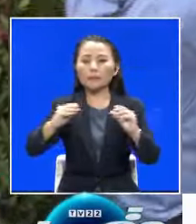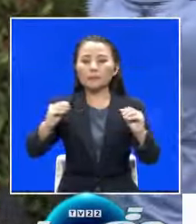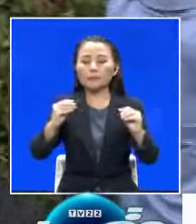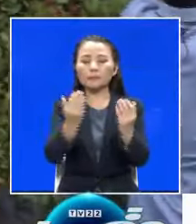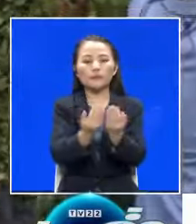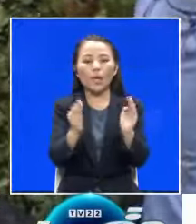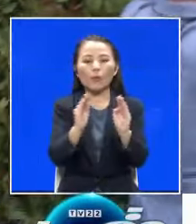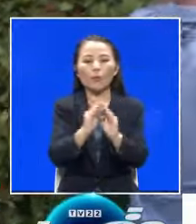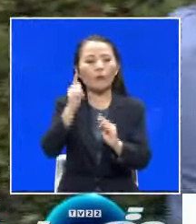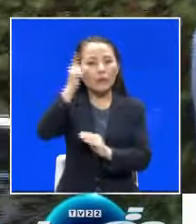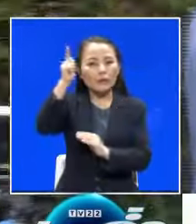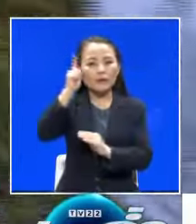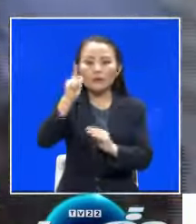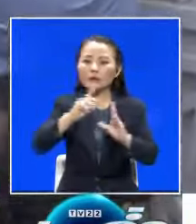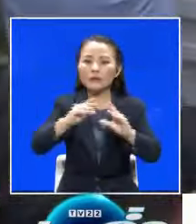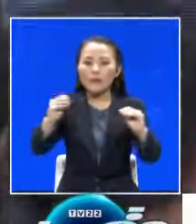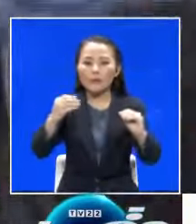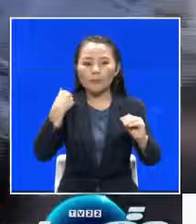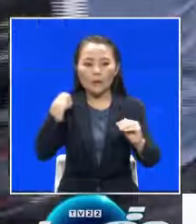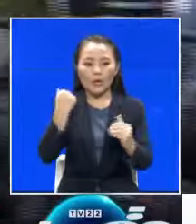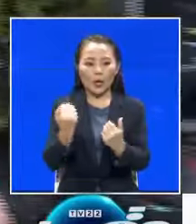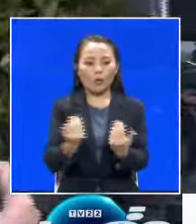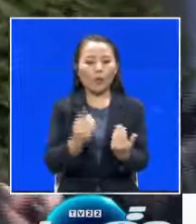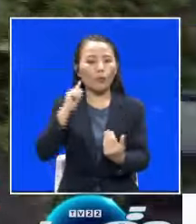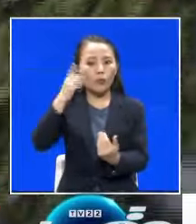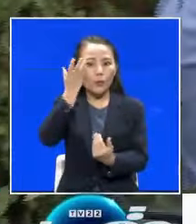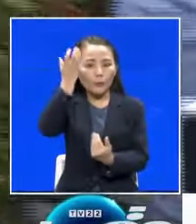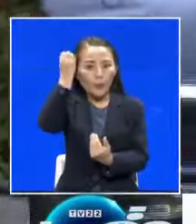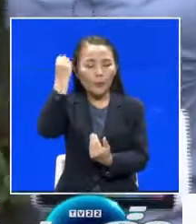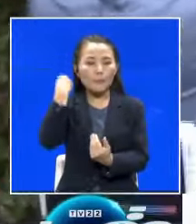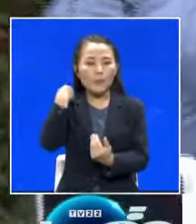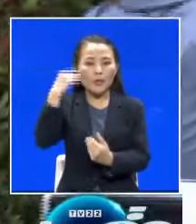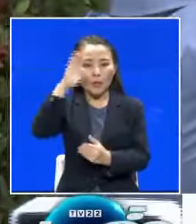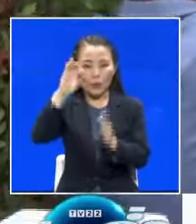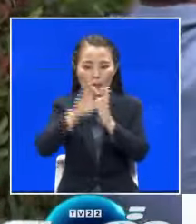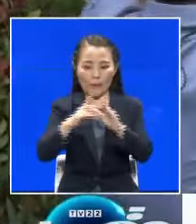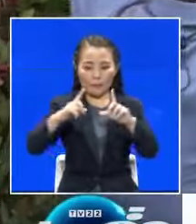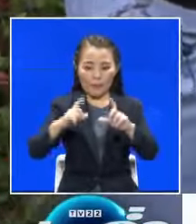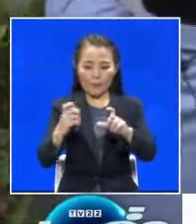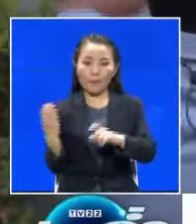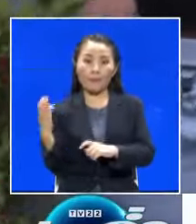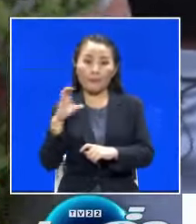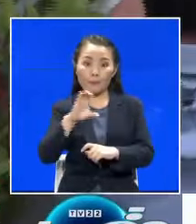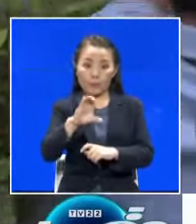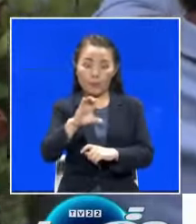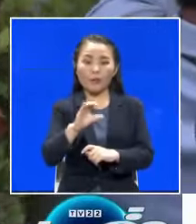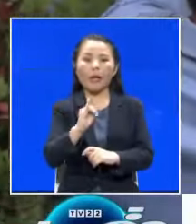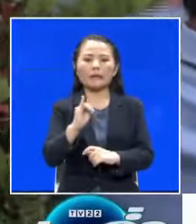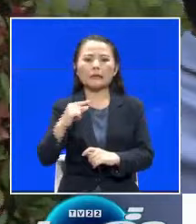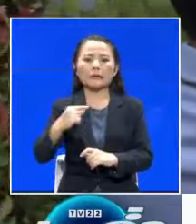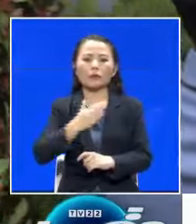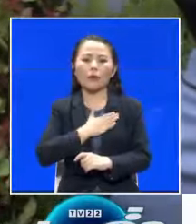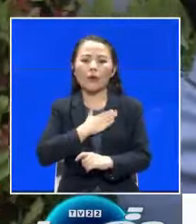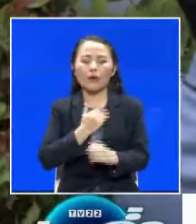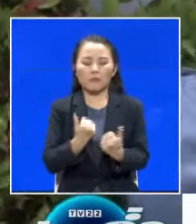ครัวคุณทักษิณนะคะมีแค่คุณอุ้งอิงเท่านั้นล่ะค่ะเคลื่อนไหวผ่านทางโซเชียลมีเดียส่วนตัวนอกจากนี้ยังมีบรรดากลุ่มผู้สนับส